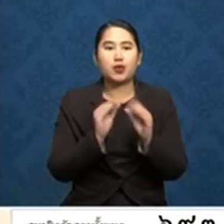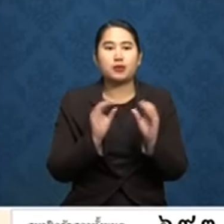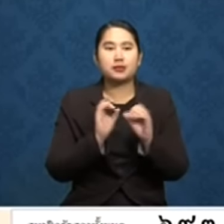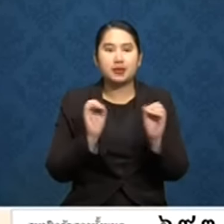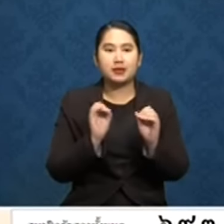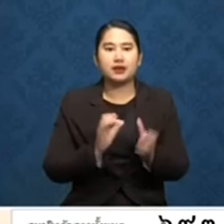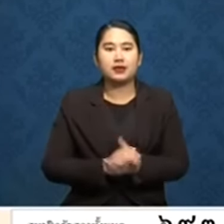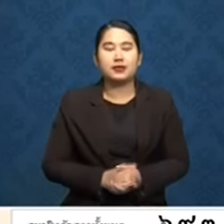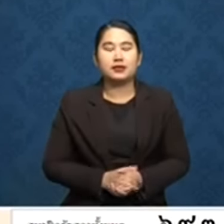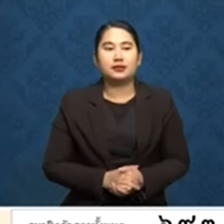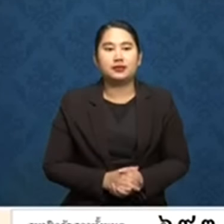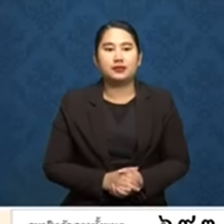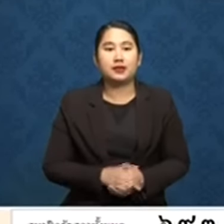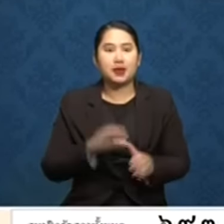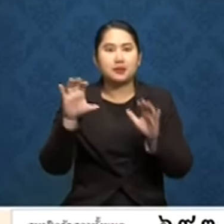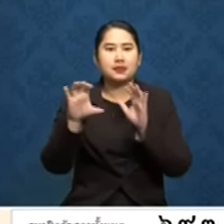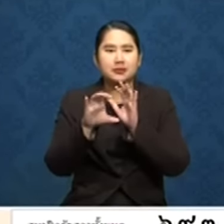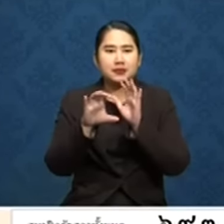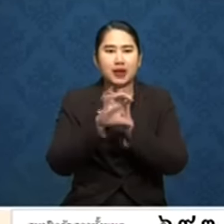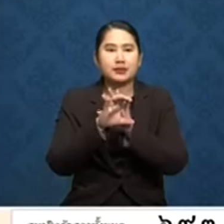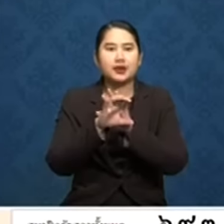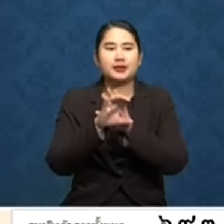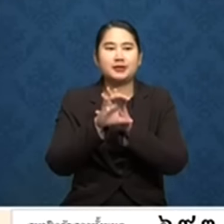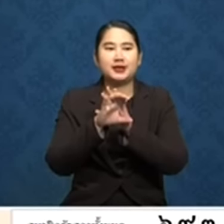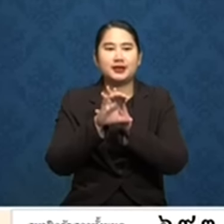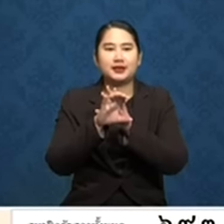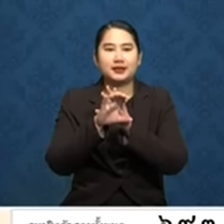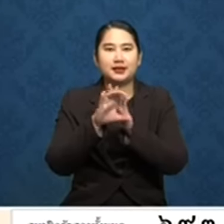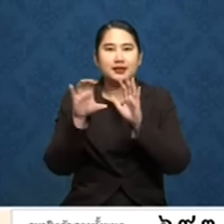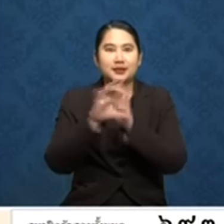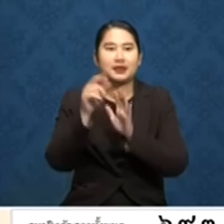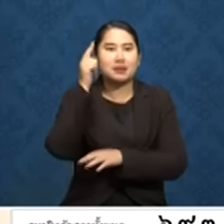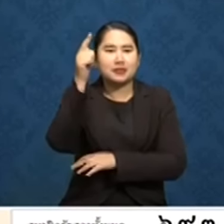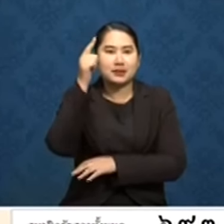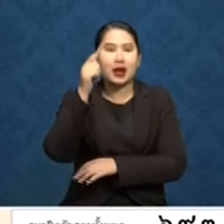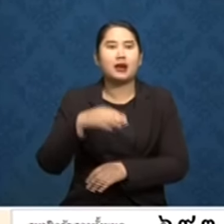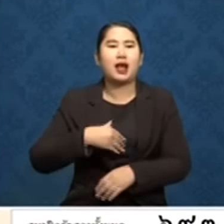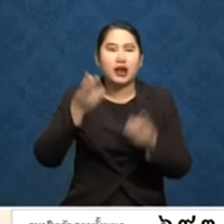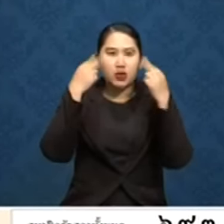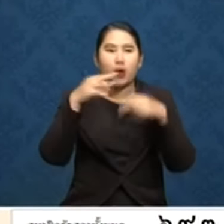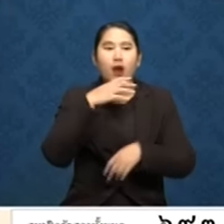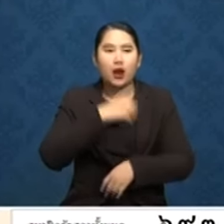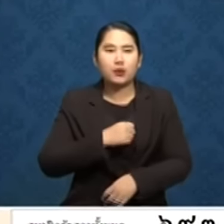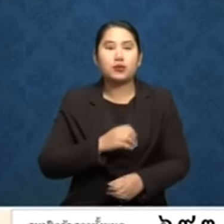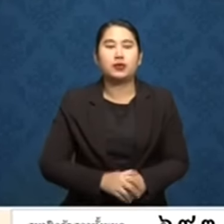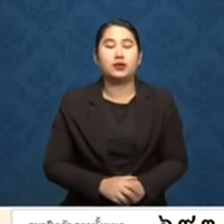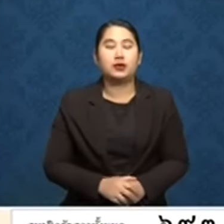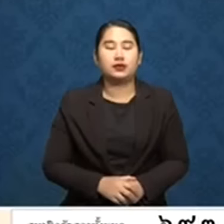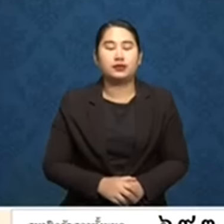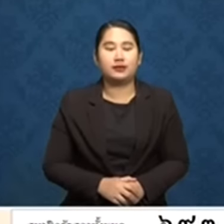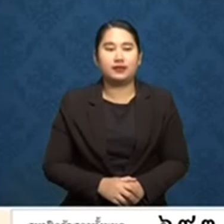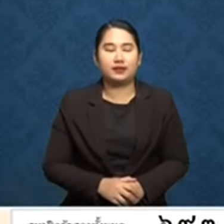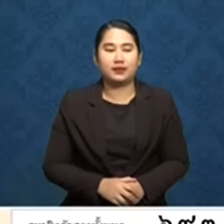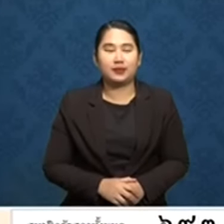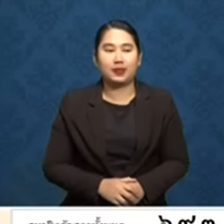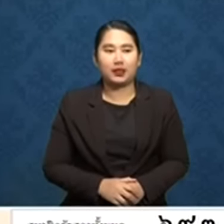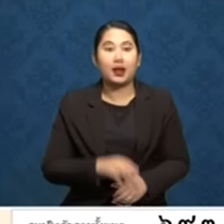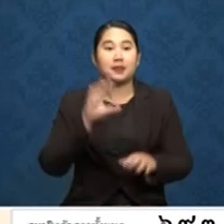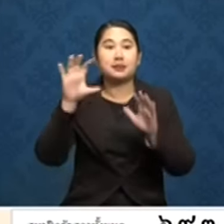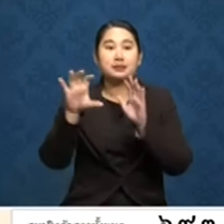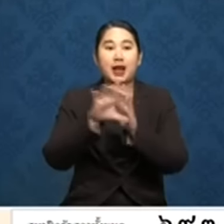า ท่านนายกทักษิณชินวัตรเป็นอดีตนายกรัฐมนตรี ครับผมหาทางออกอย่างนี้นะครับ นะครับ ตัดภา